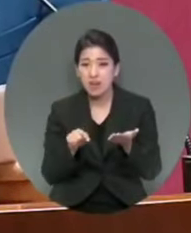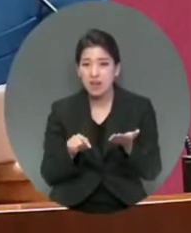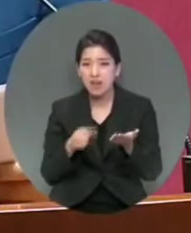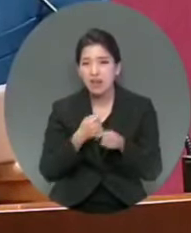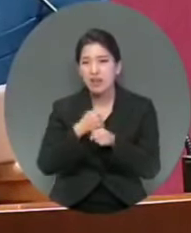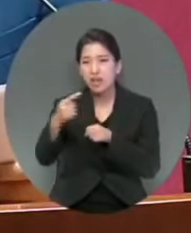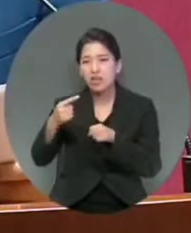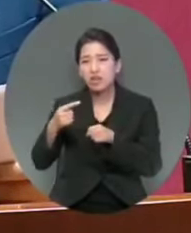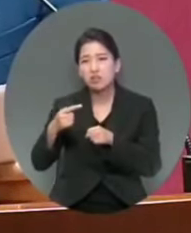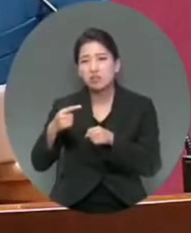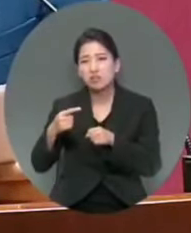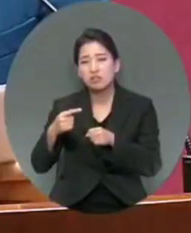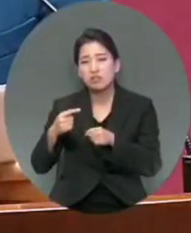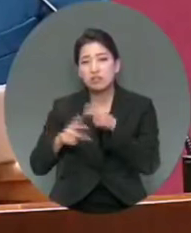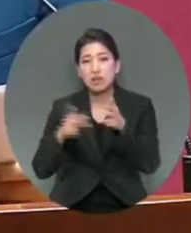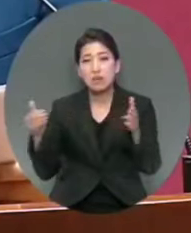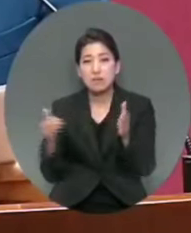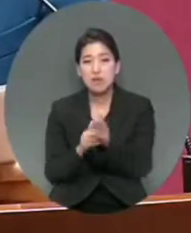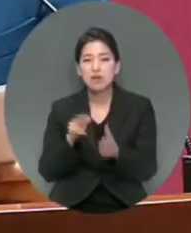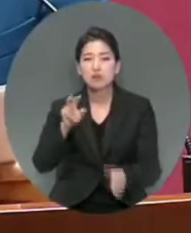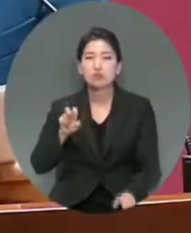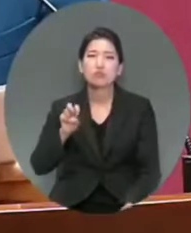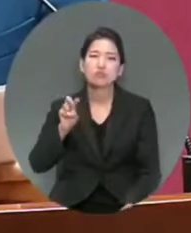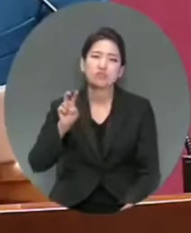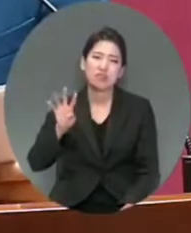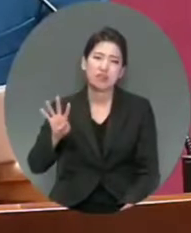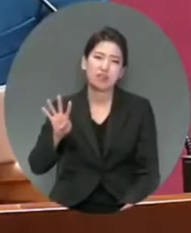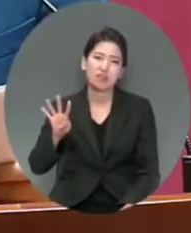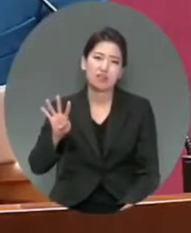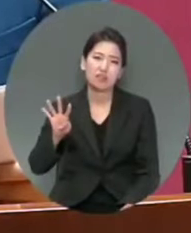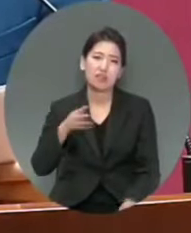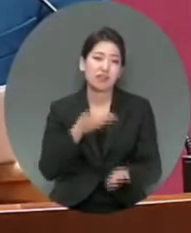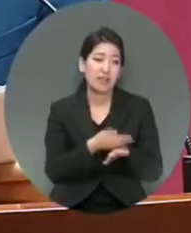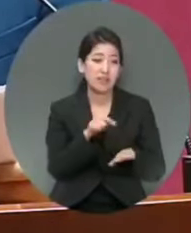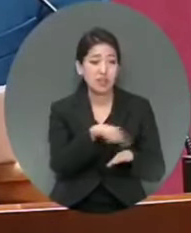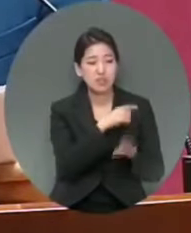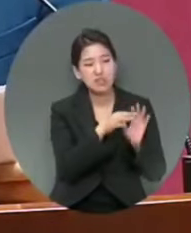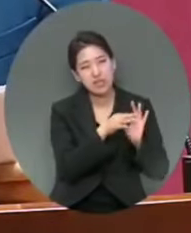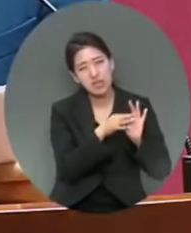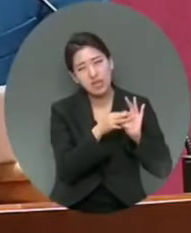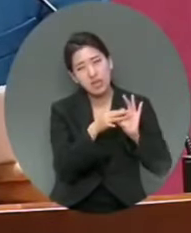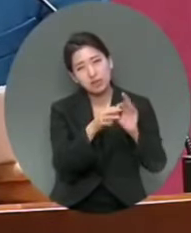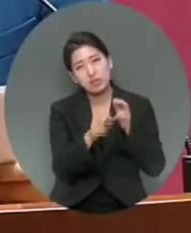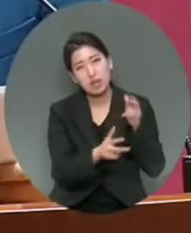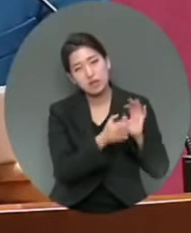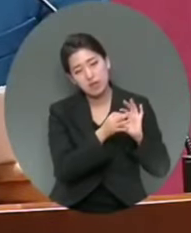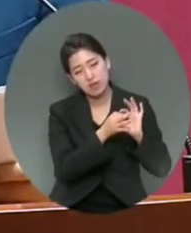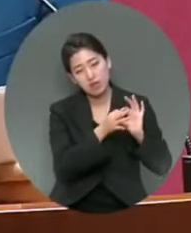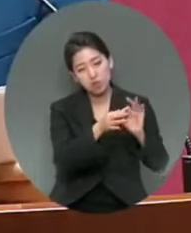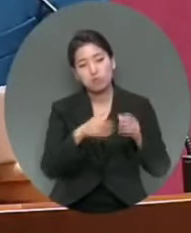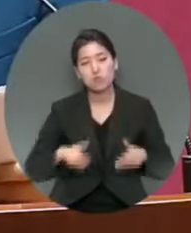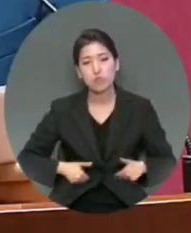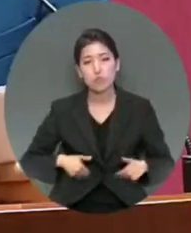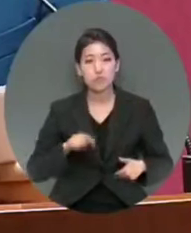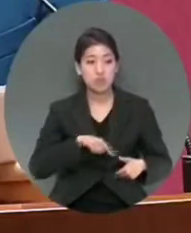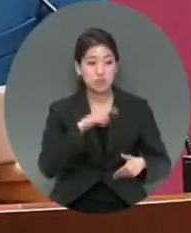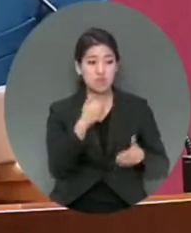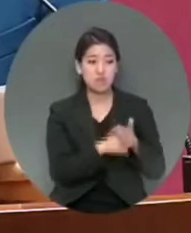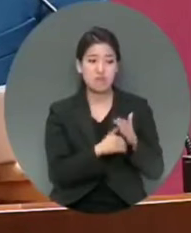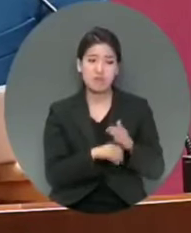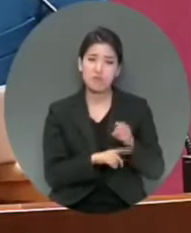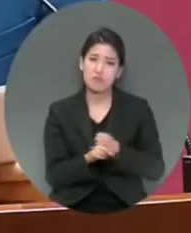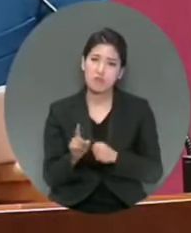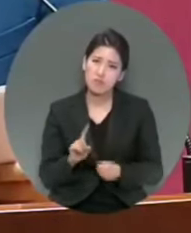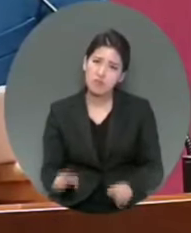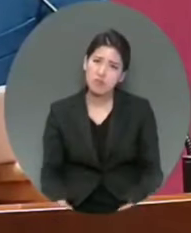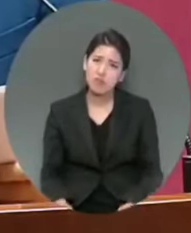종료 사업은 22개뿐입니다. 나머지 사업은 계속 사업입니다. 계속 사업을 이렇게 삭감한 이유가 지금 말씀하신